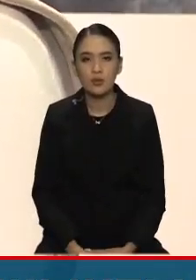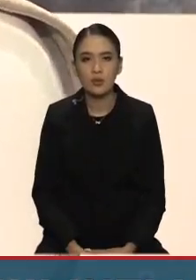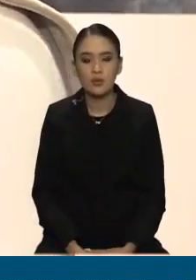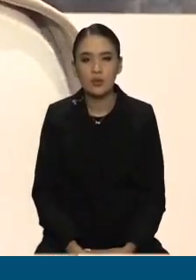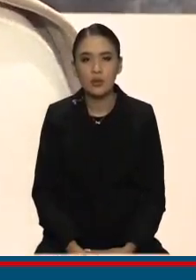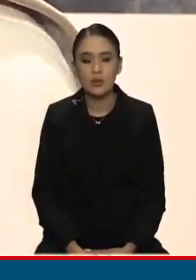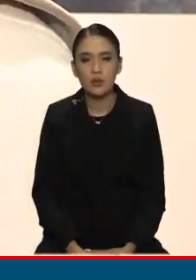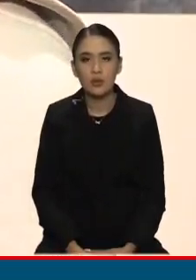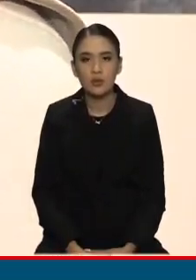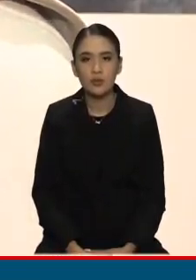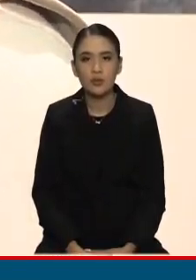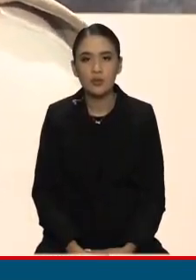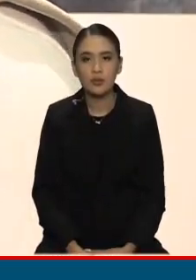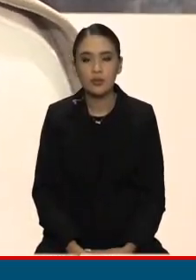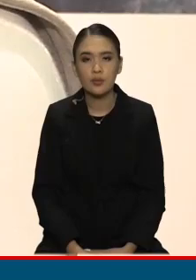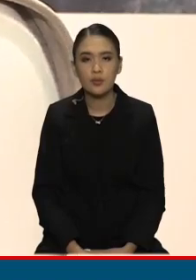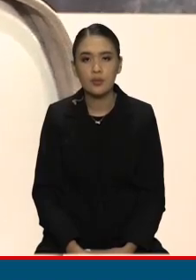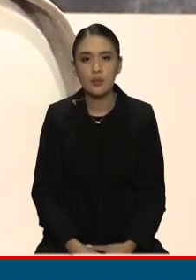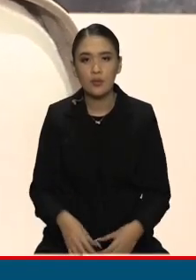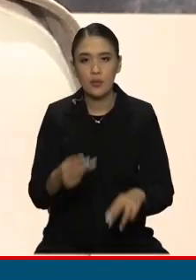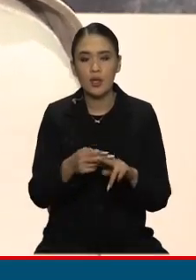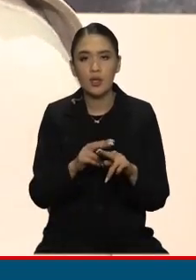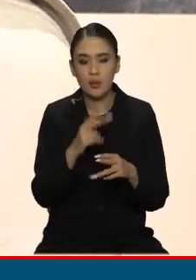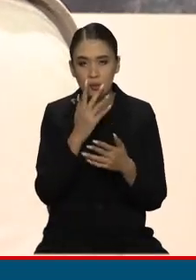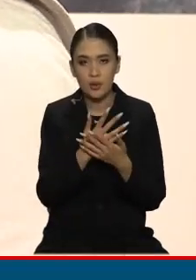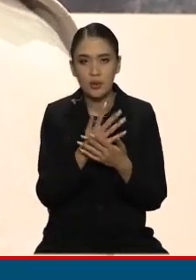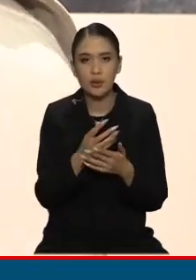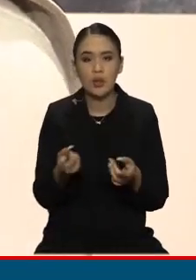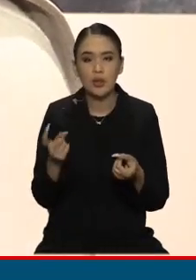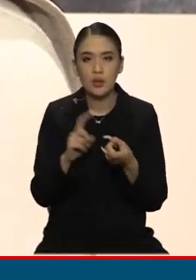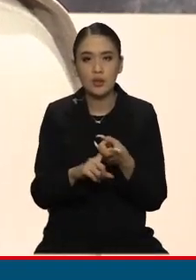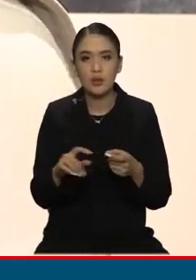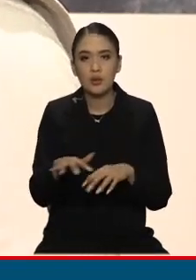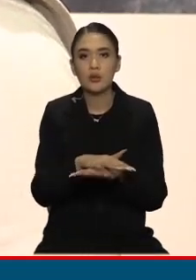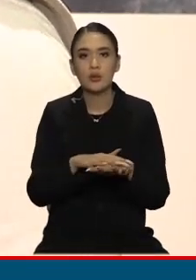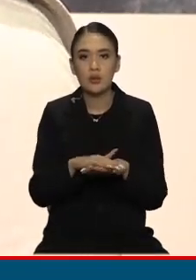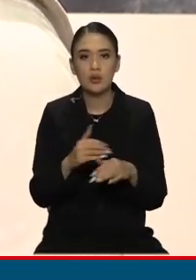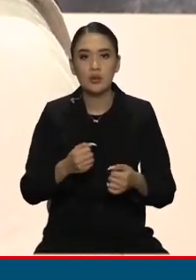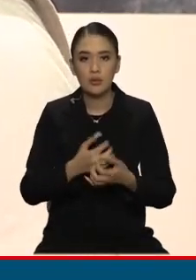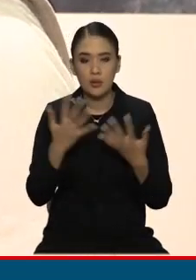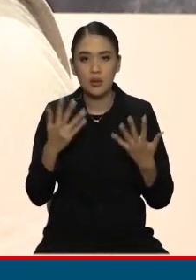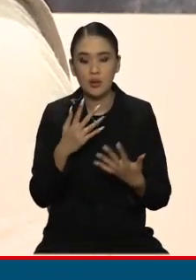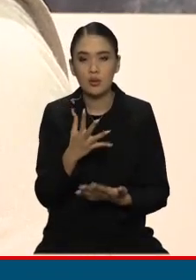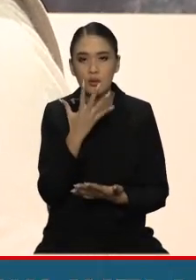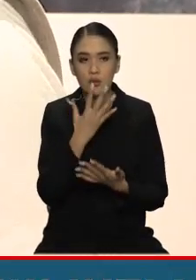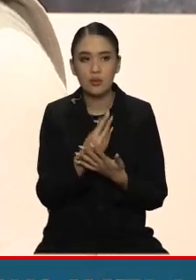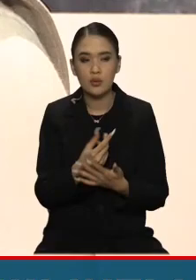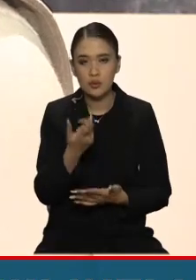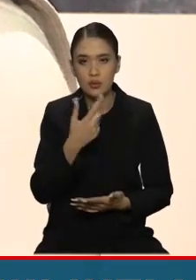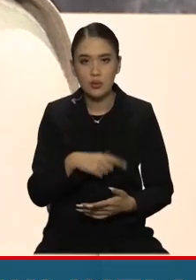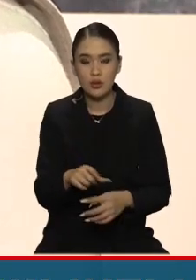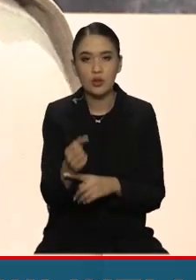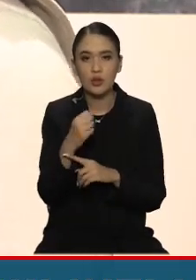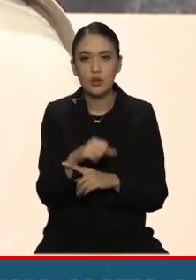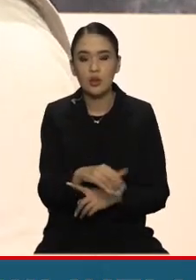Даем большой импульс и мотивации молодежи. Осы реалити шоуымыз арқылы қоғамға салауатты өмір салтын насихаттап, өз-өзін жеңу сынды ойларды